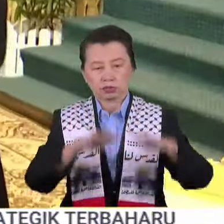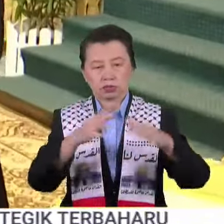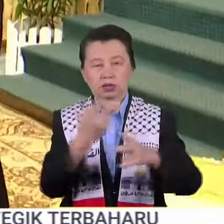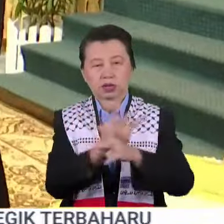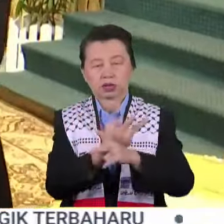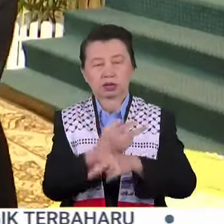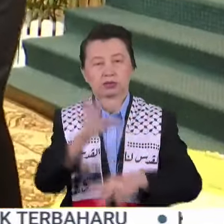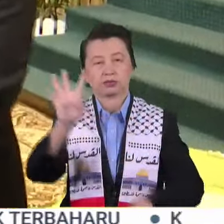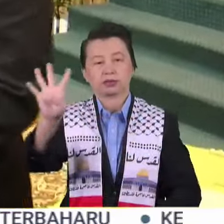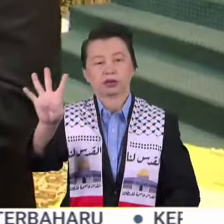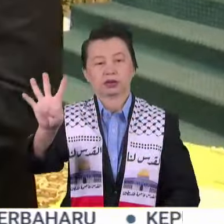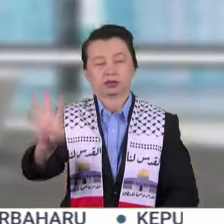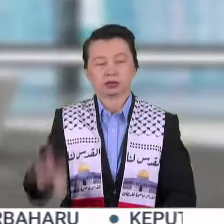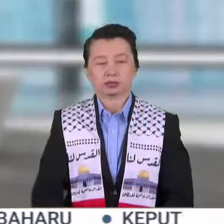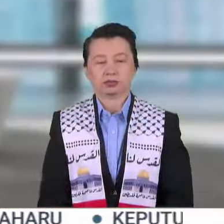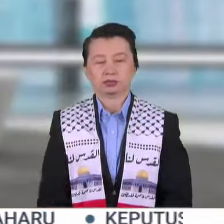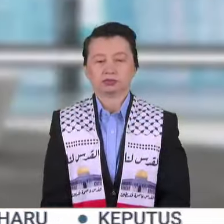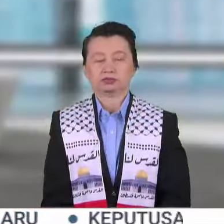keempat.